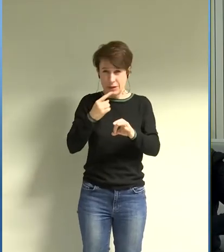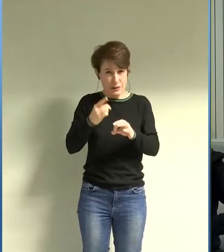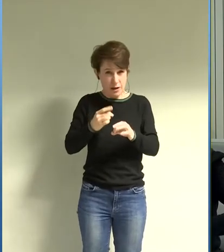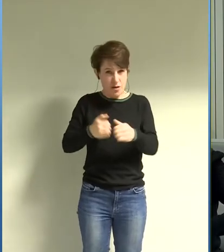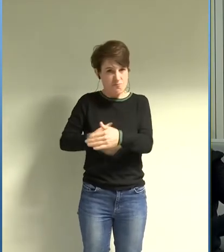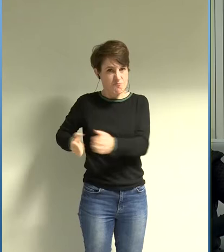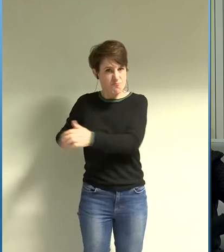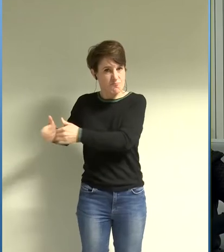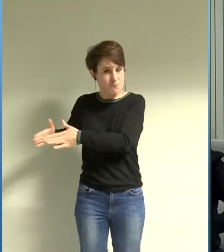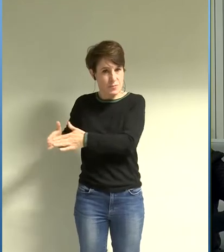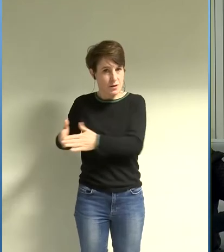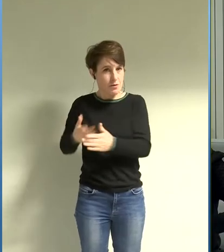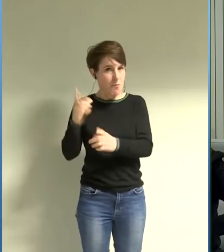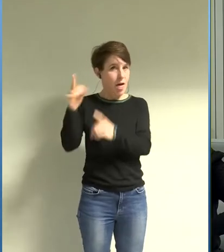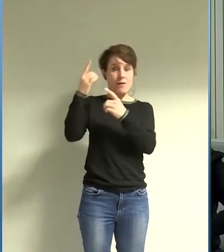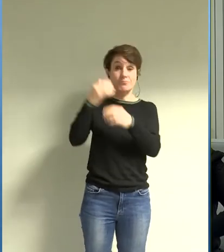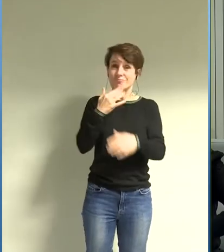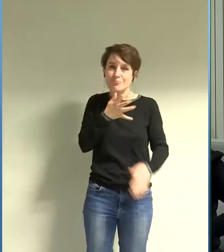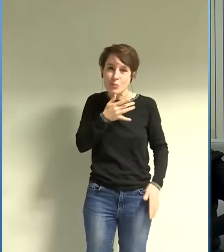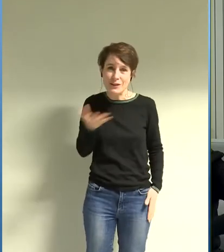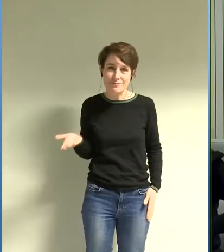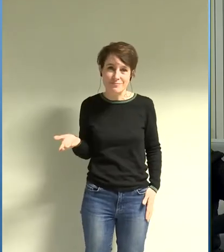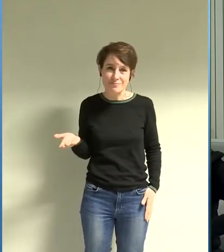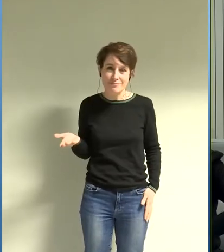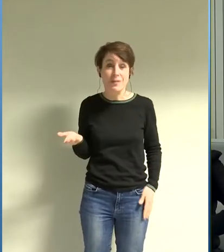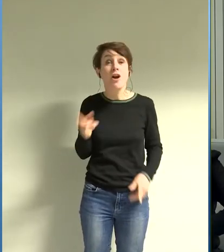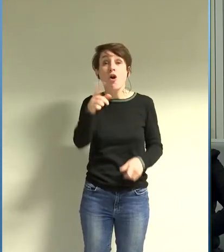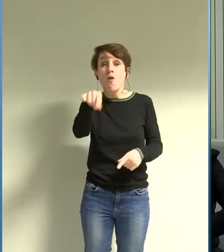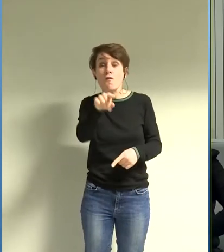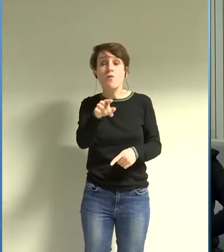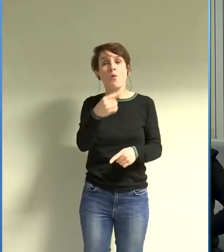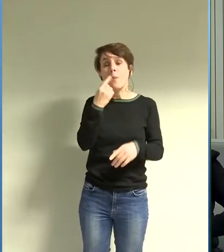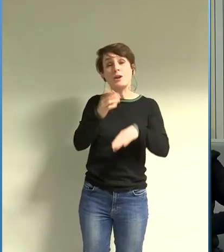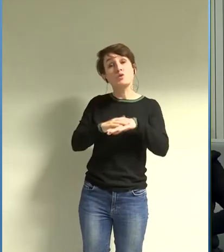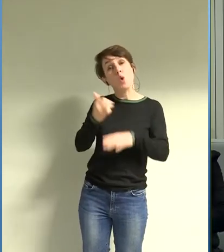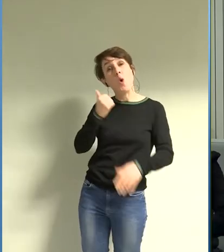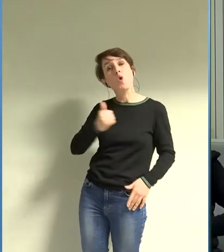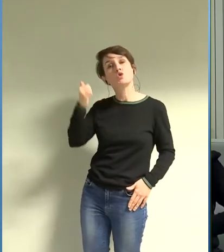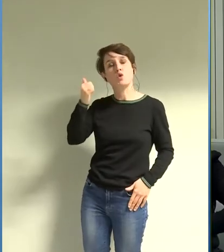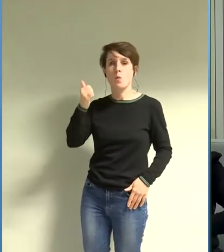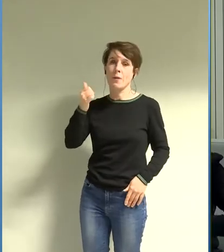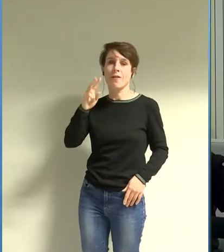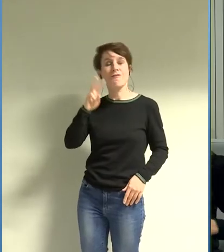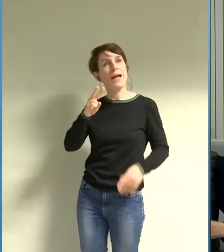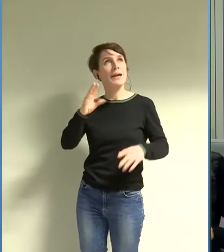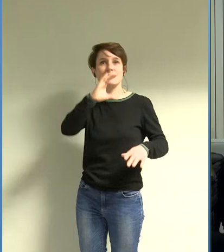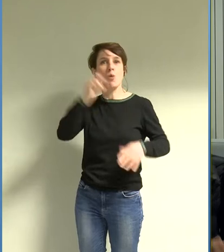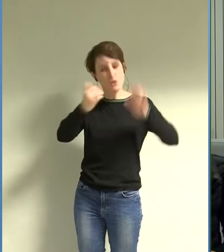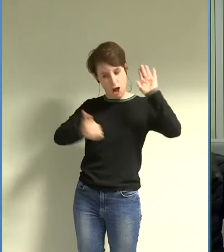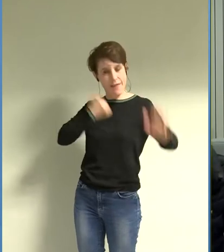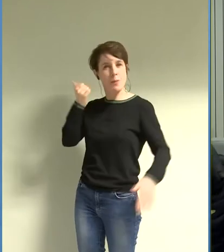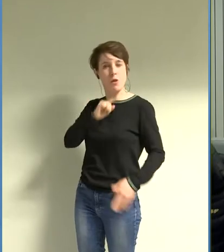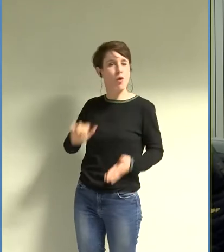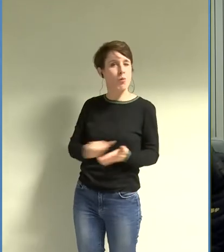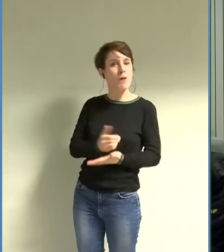d'ailleurs vous utilisez à leur égard le mot autonomie plutôt qu'un dépendance et vous présentez comme